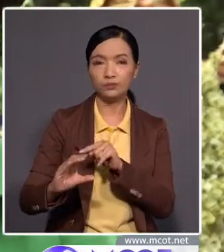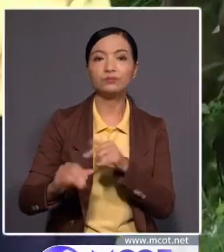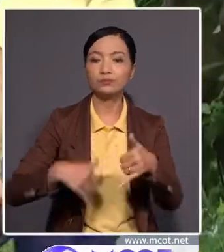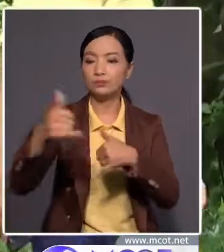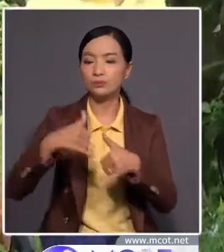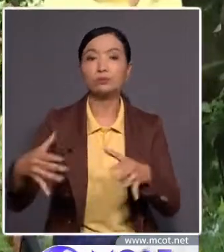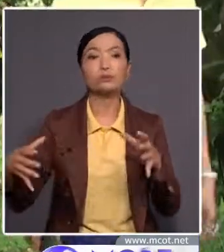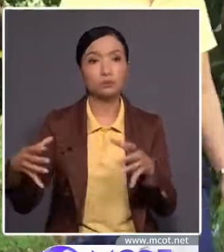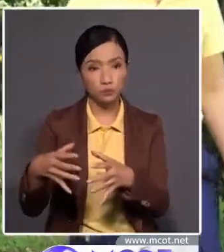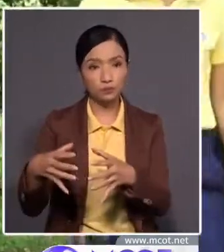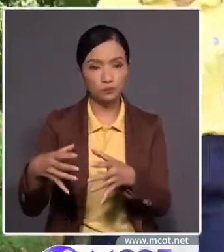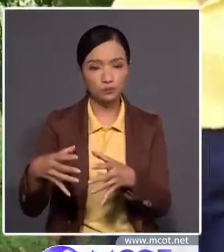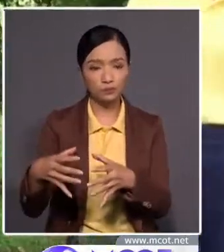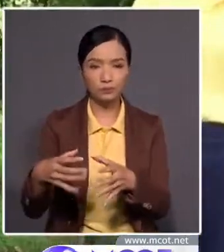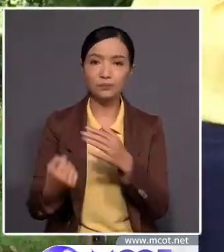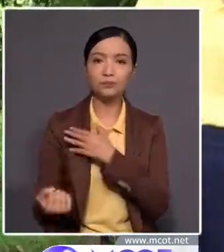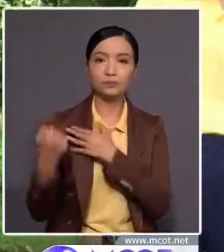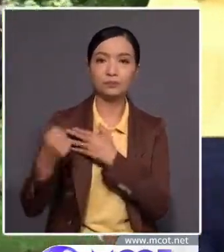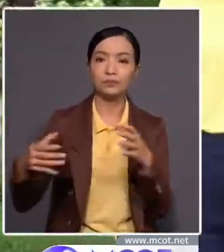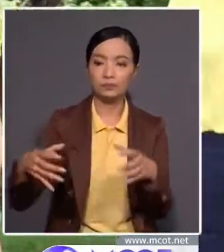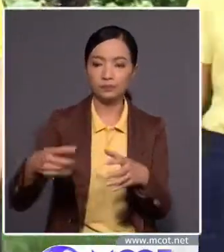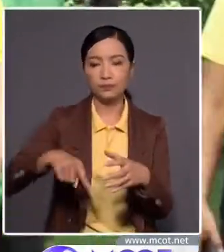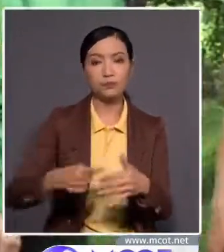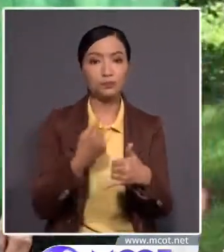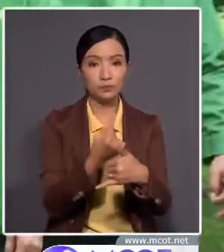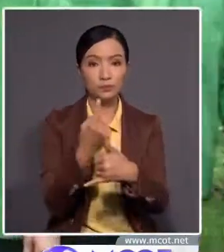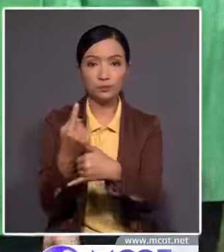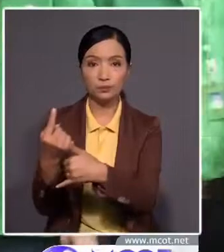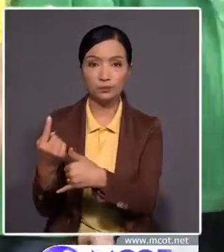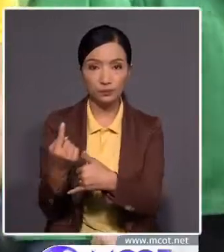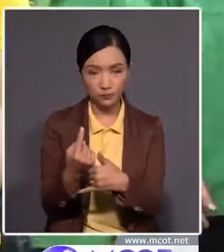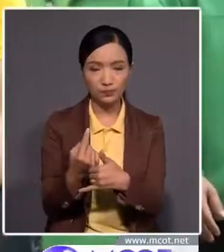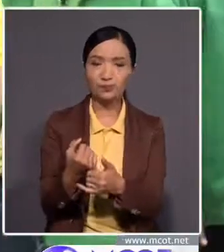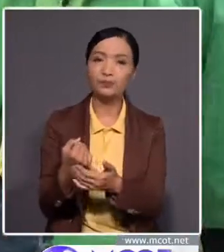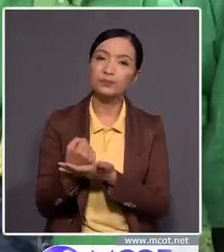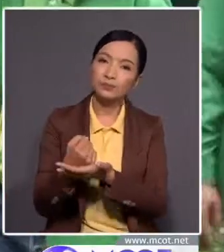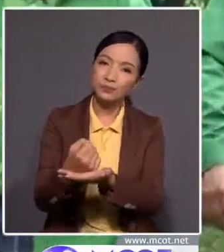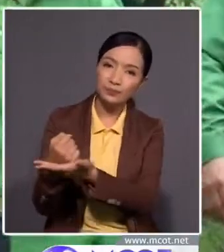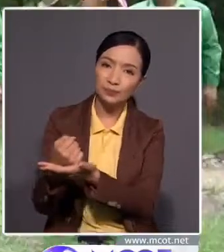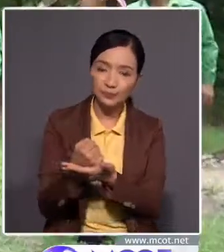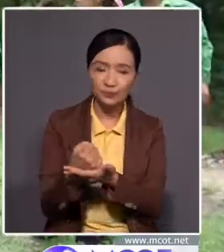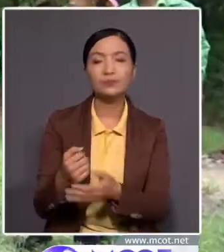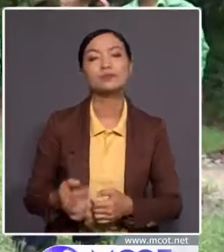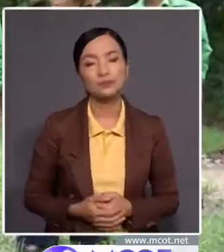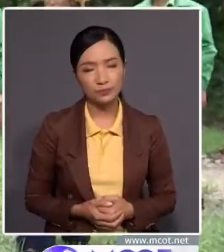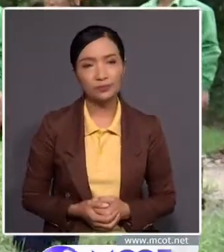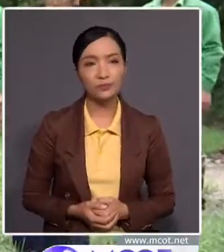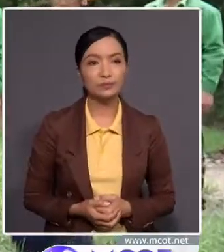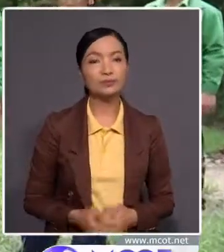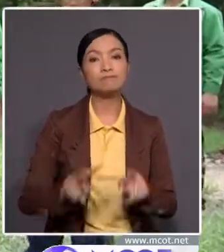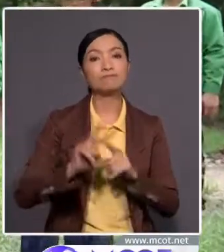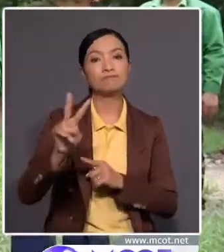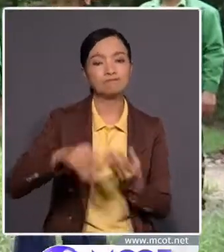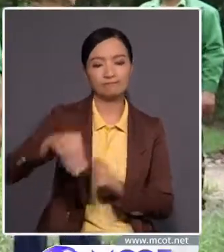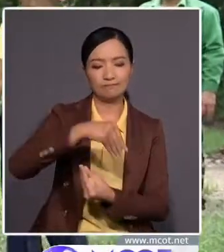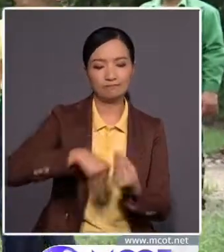ลุ่มก็คือความเข้มแข็งของกลุ่มแต่ละคนจะช่วยกันได้อย่างไรเรื่องที่2ก็คือเรื่องเศรษฐกิจพอเ